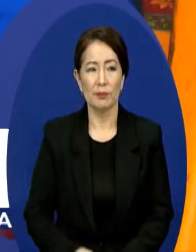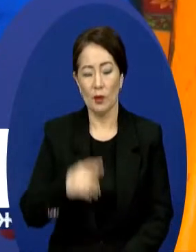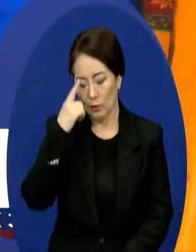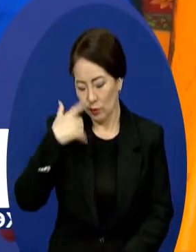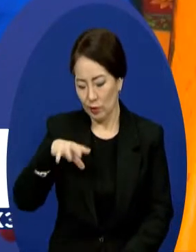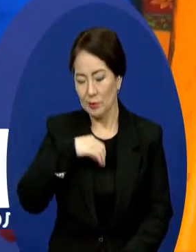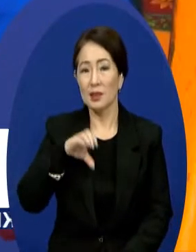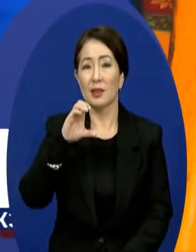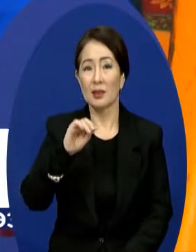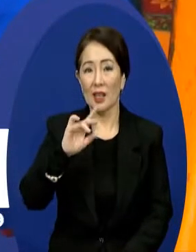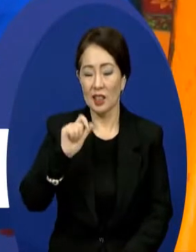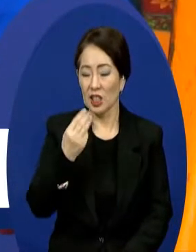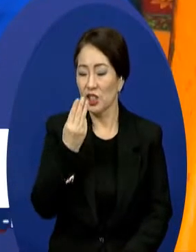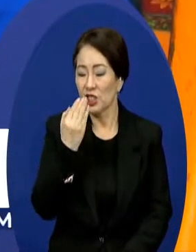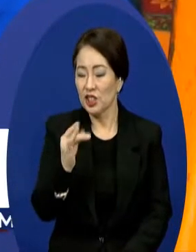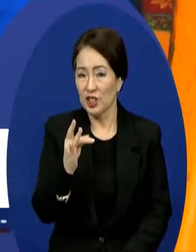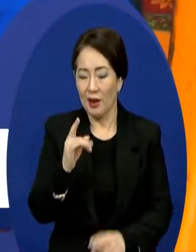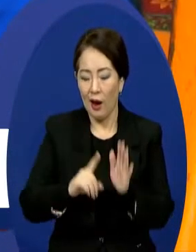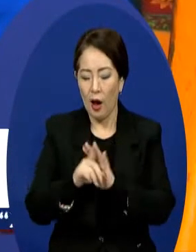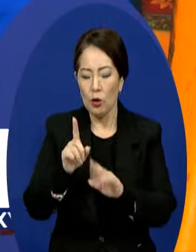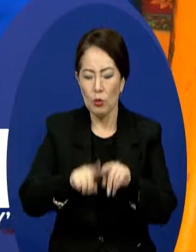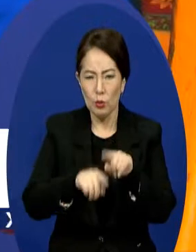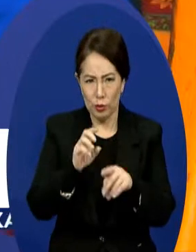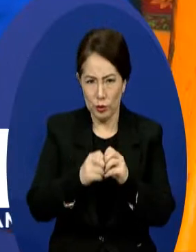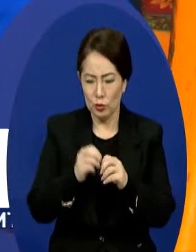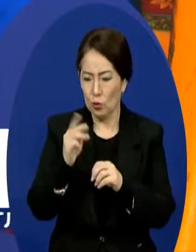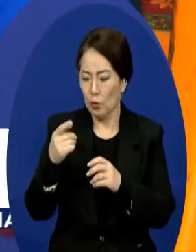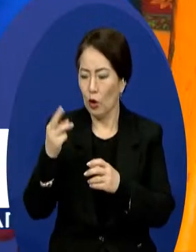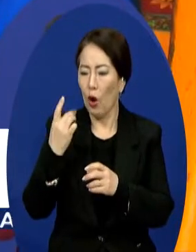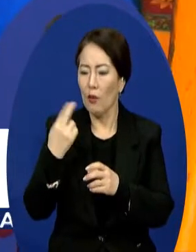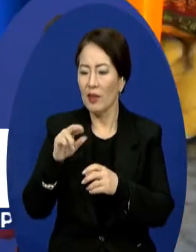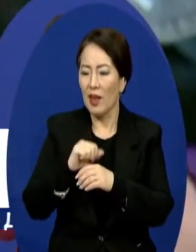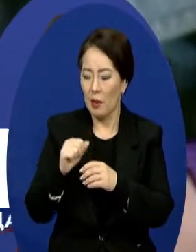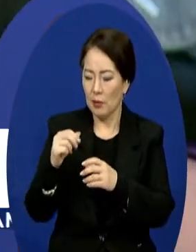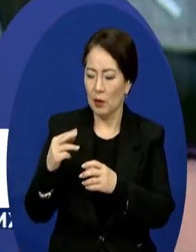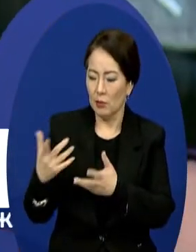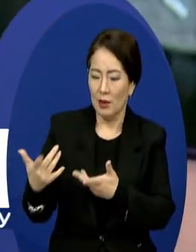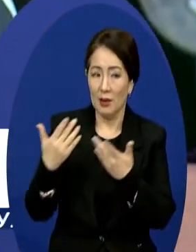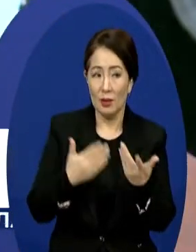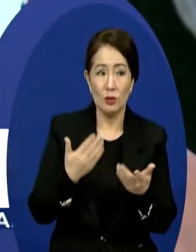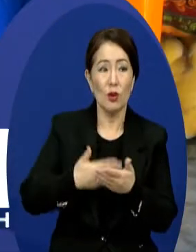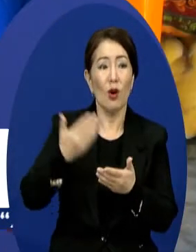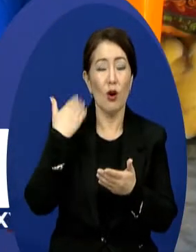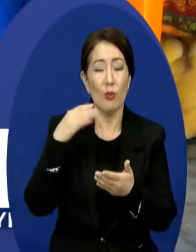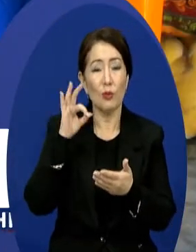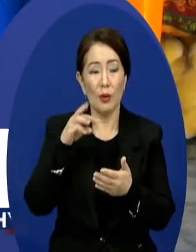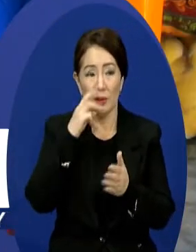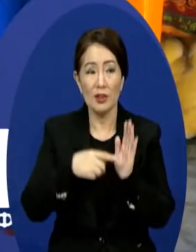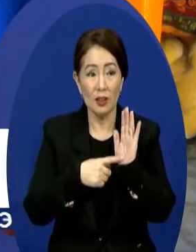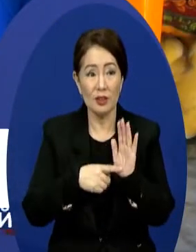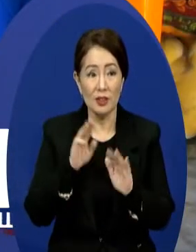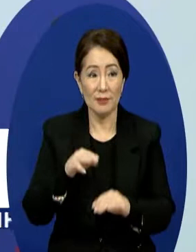Монголчууд сарлагийн ширээр анхудаа хөл бөмбөг үйлдвэрлэсэн. Түүхийдийн Ховд аймгийн Дууд сумын малч нийлүүлж байгаа тухай бид өнгөрсөнд мэдээлж